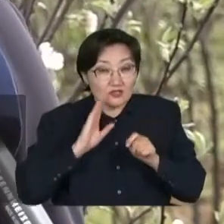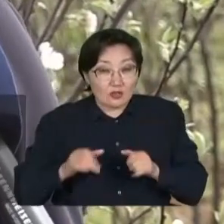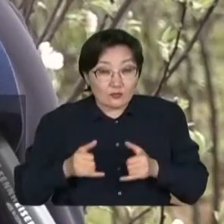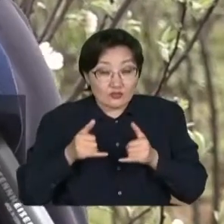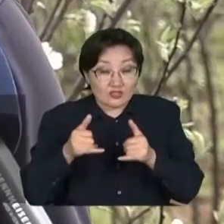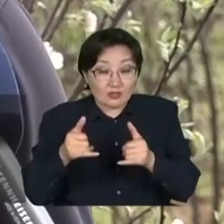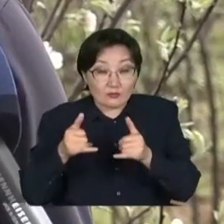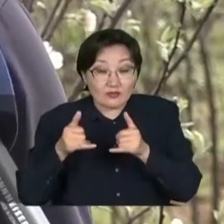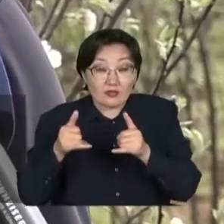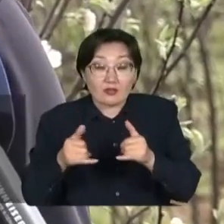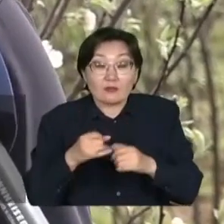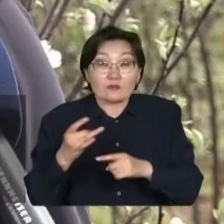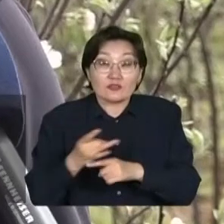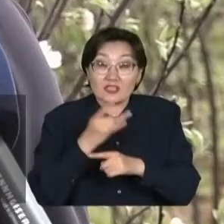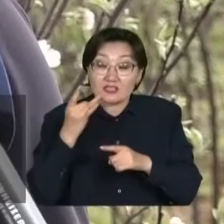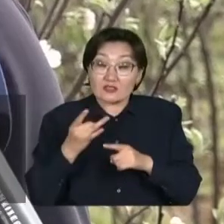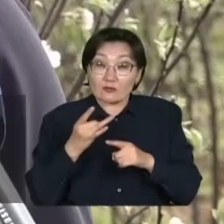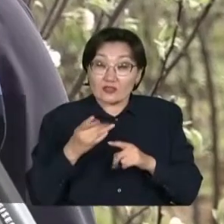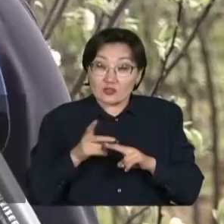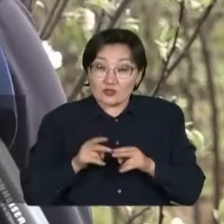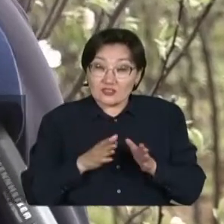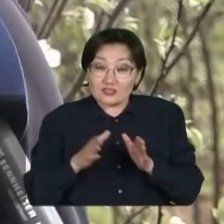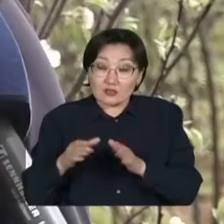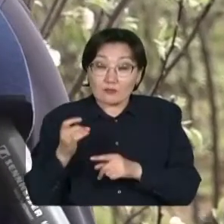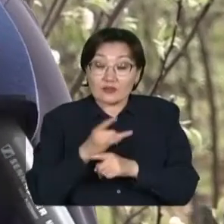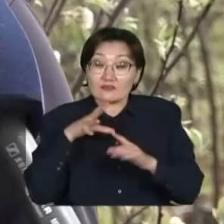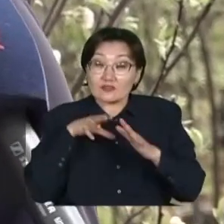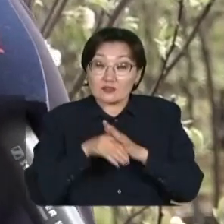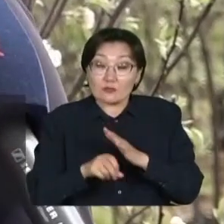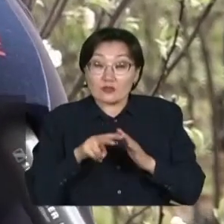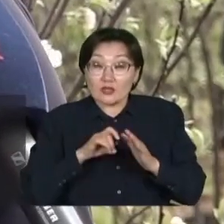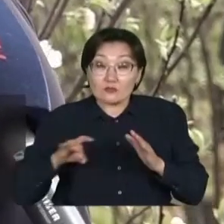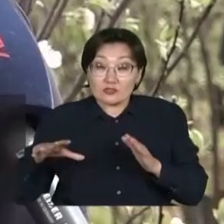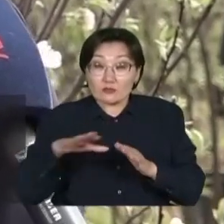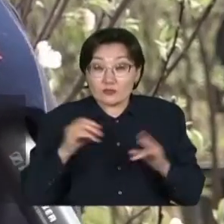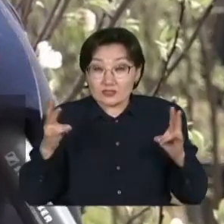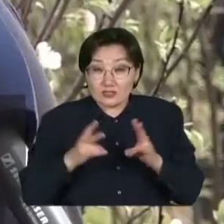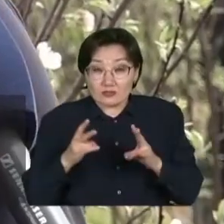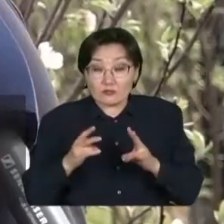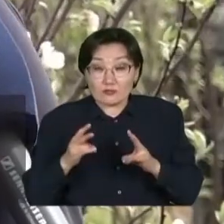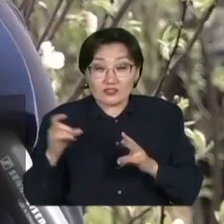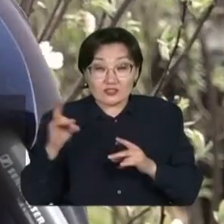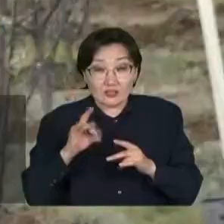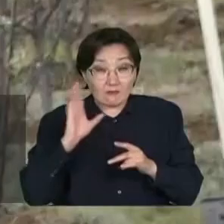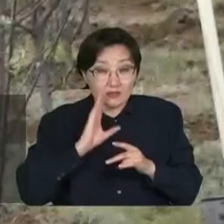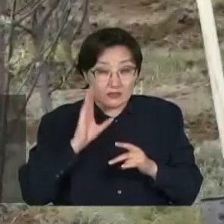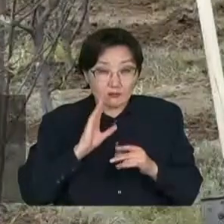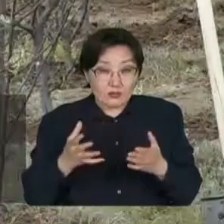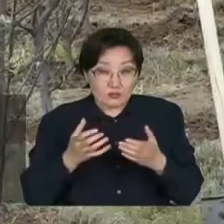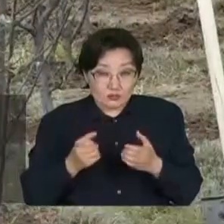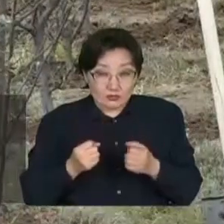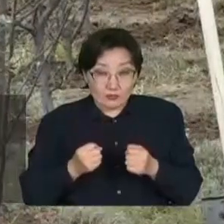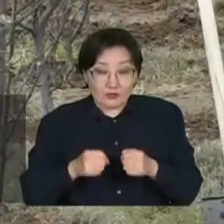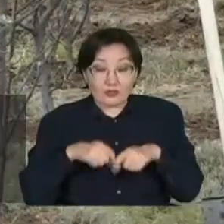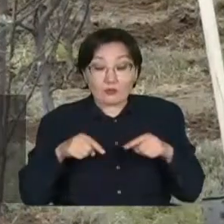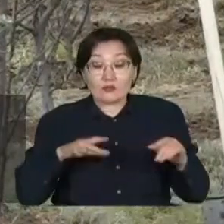систему впервые внедрили в 2020 году в Алатауском районе. Каждое дерево получает необходимое количество воды. Теперь у разных